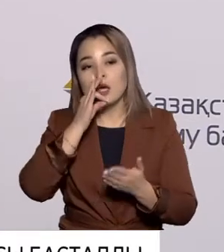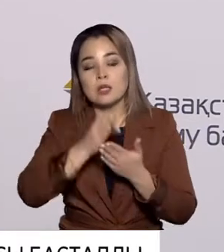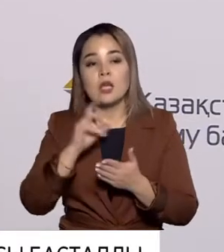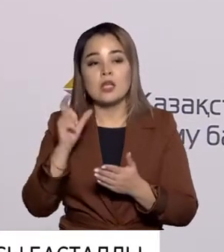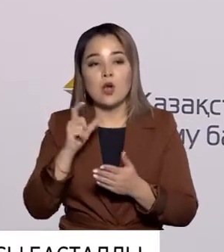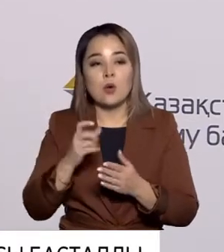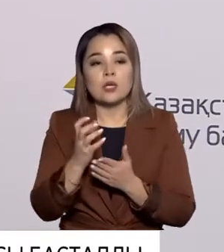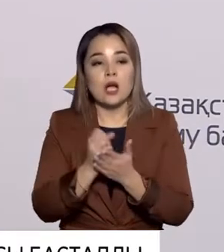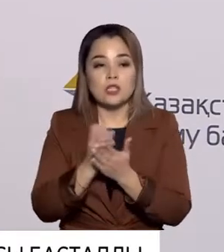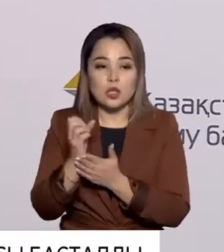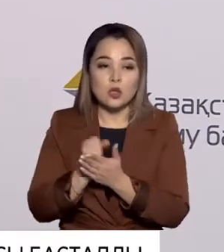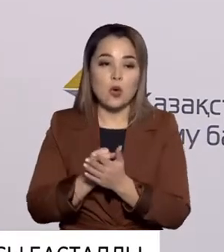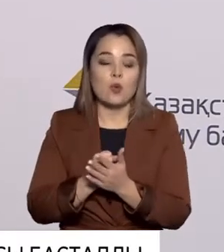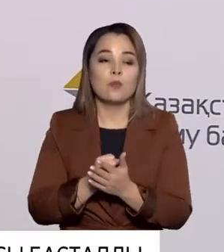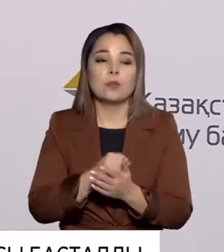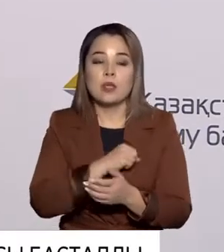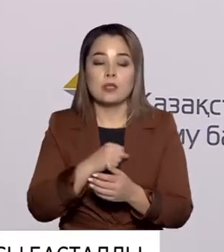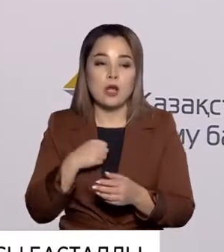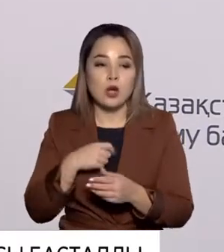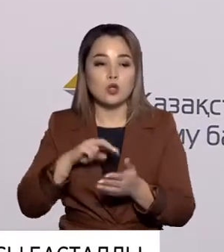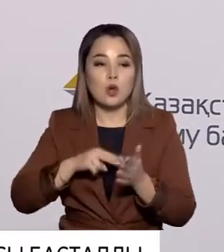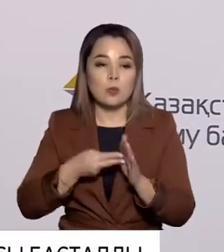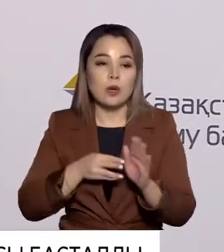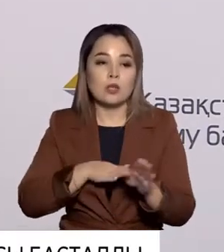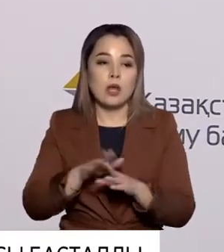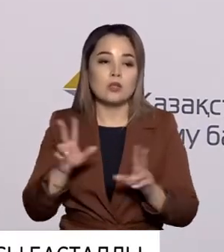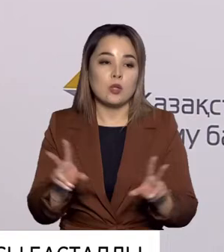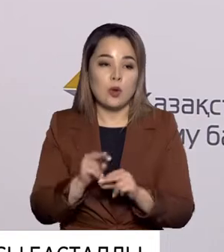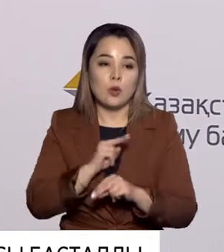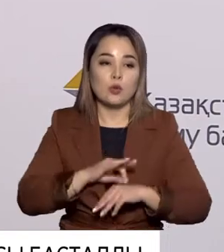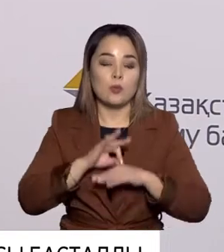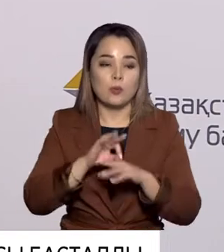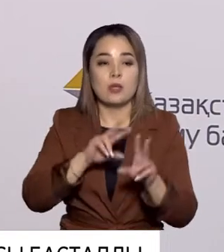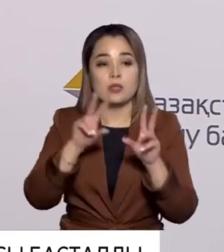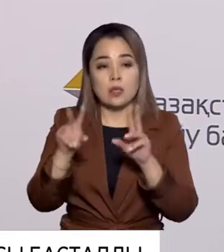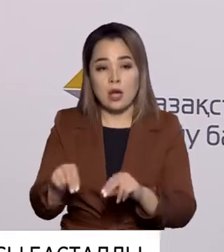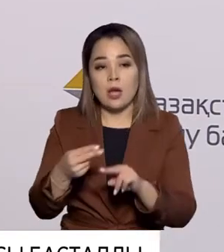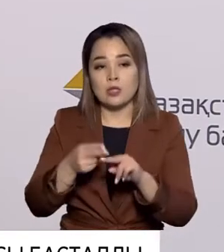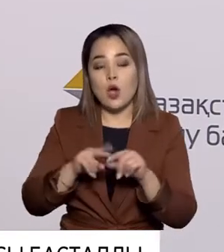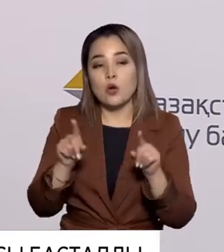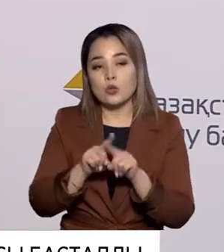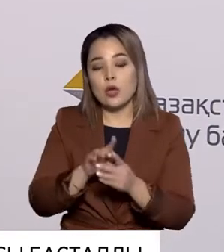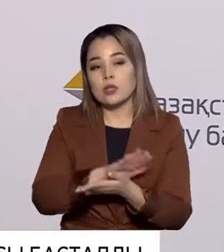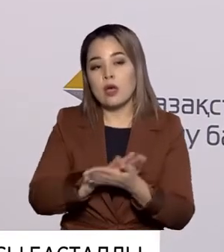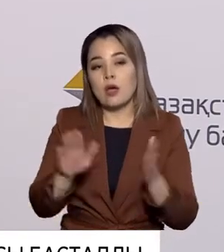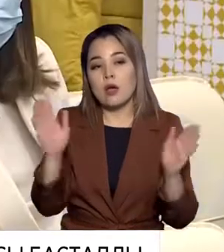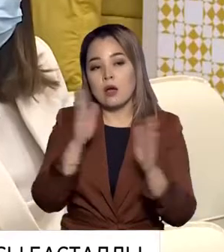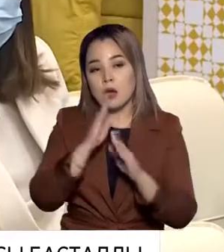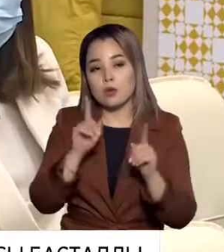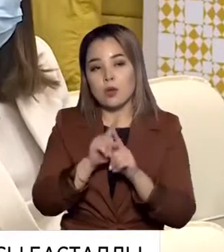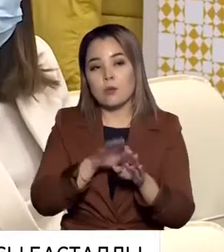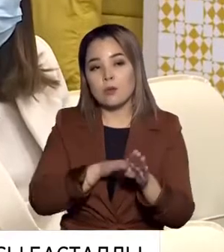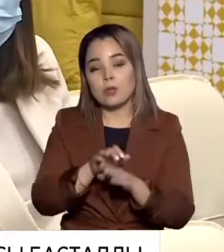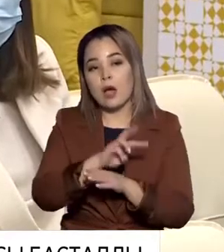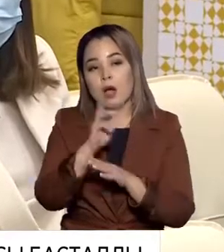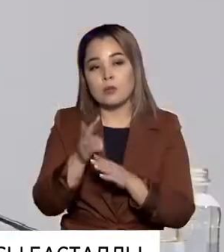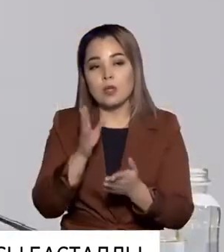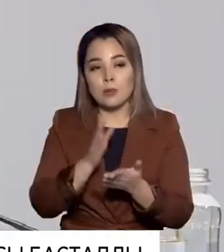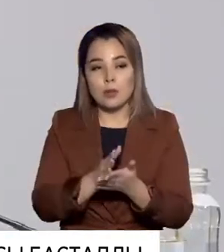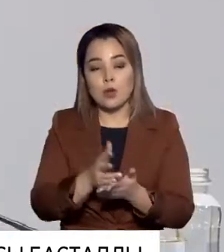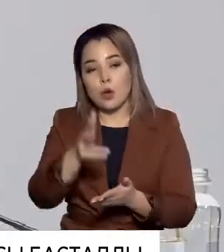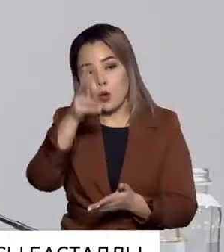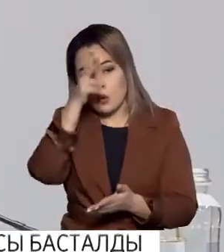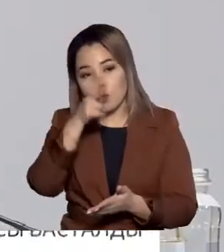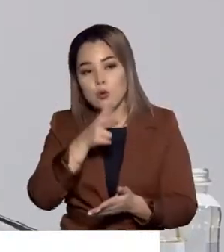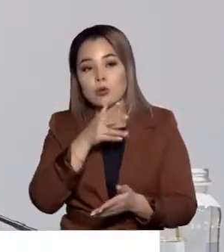Екібастұздағы кадрлық ресурстың болуы жобаның сәтті жүзеге асуының кепілі. Зауыт экологиялық тазалықты барынша қамтамасыз етеді. Осы жұмыстар 3